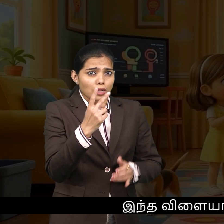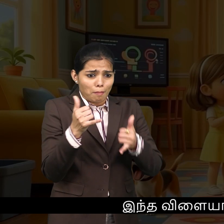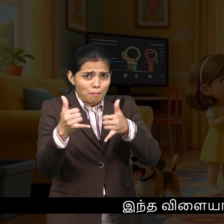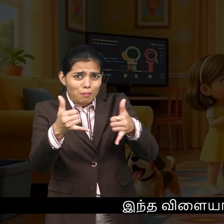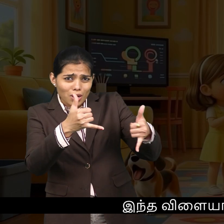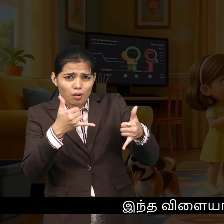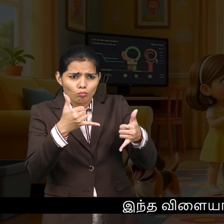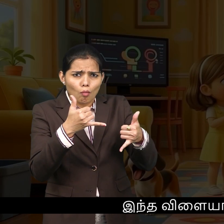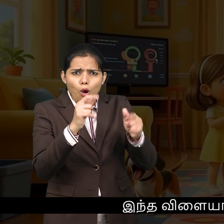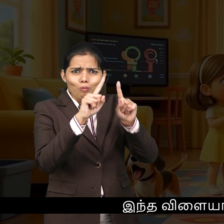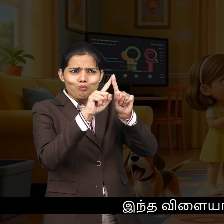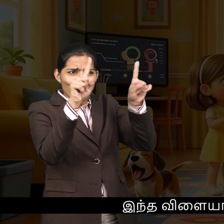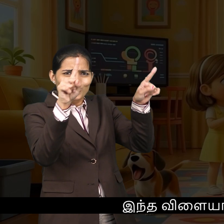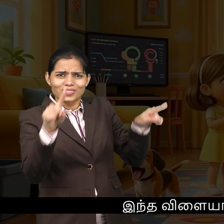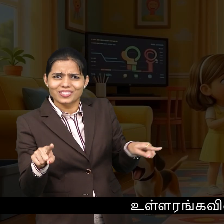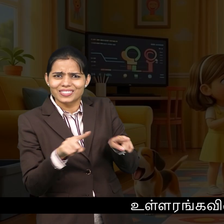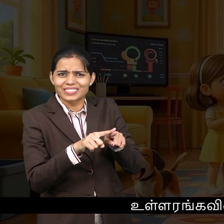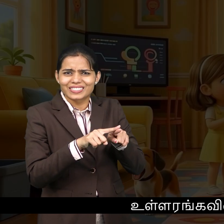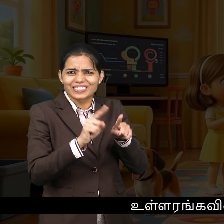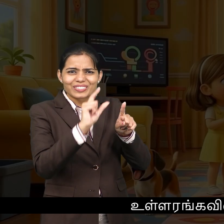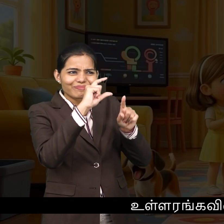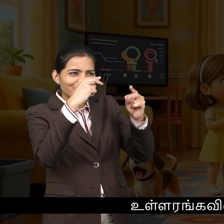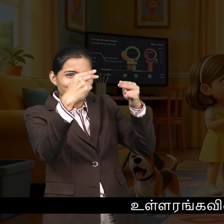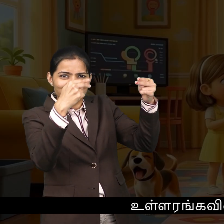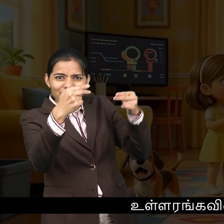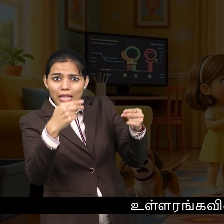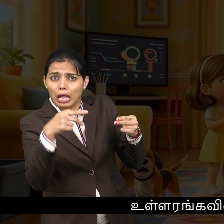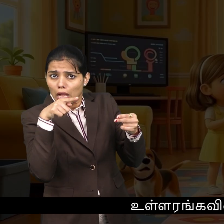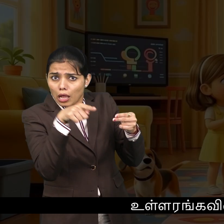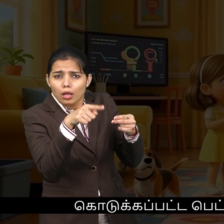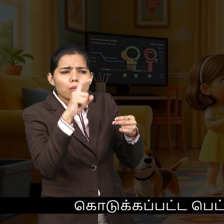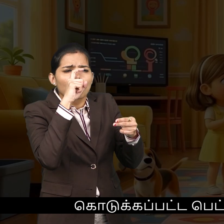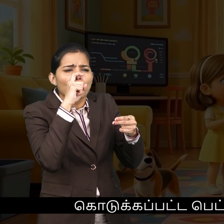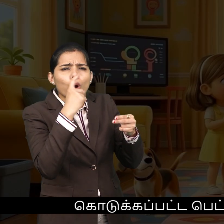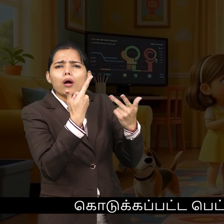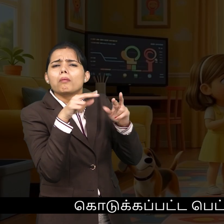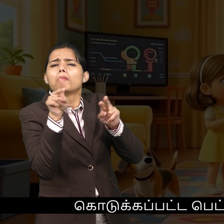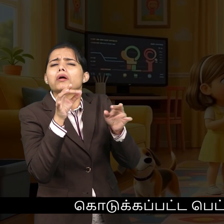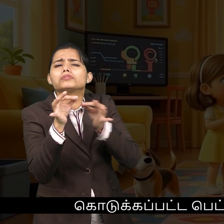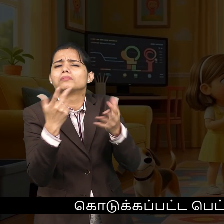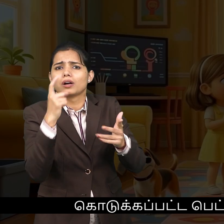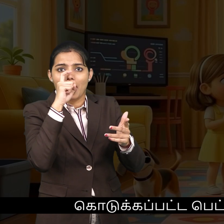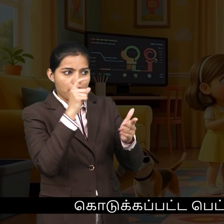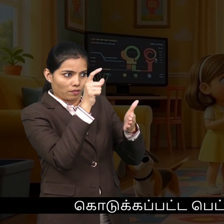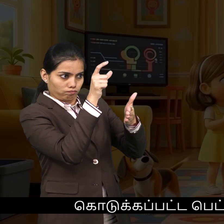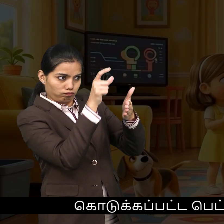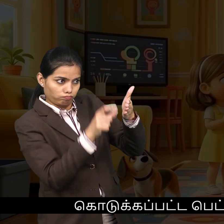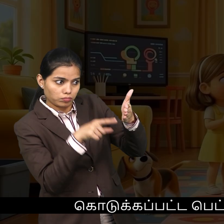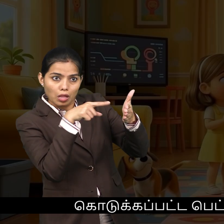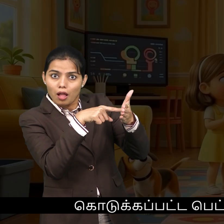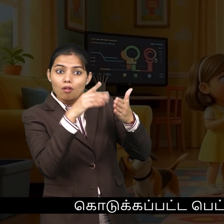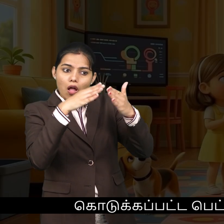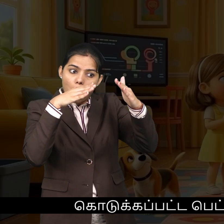செயற்பாடு. இந்த விளையாட்டுகளை கவனியுங்கள். உள்ளரங்க விளையாட்டாக இருந்தால் கொடுக்கப்பட்ட பெட்டியை நீல